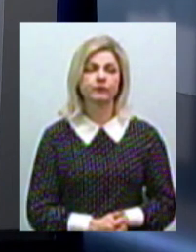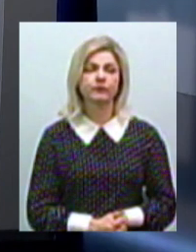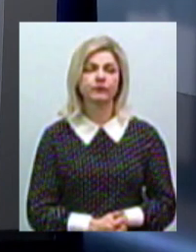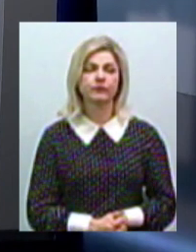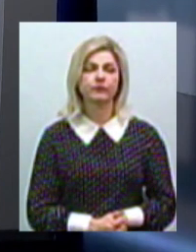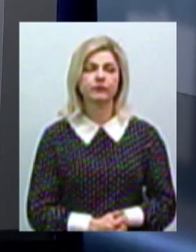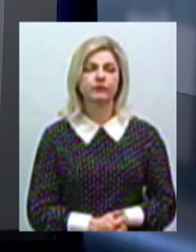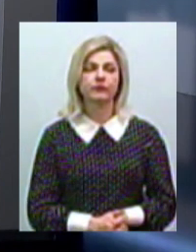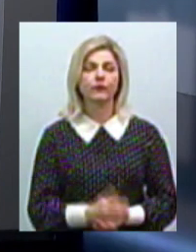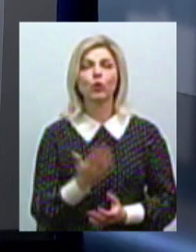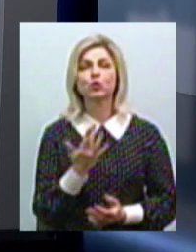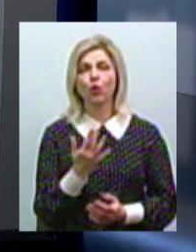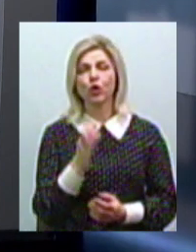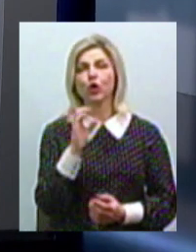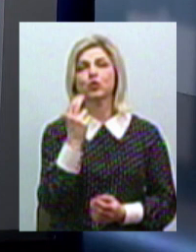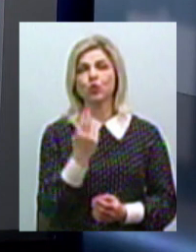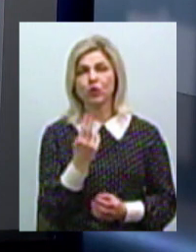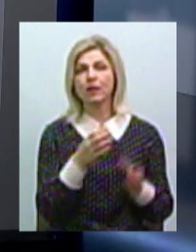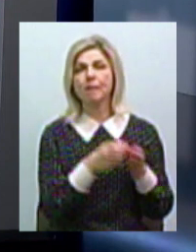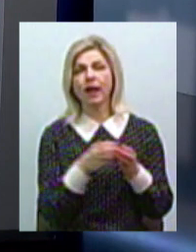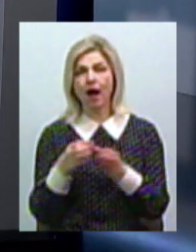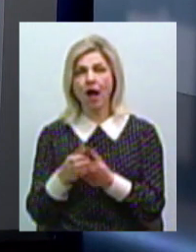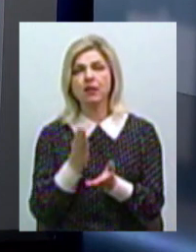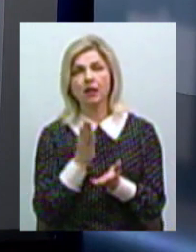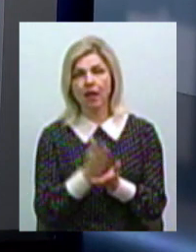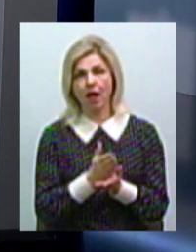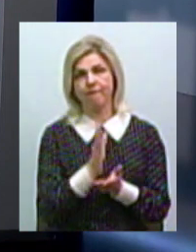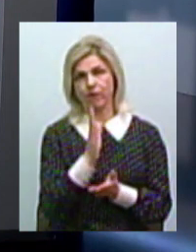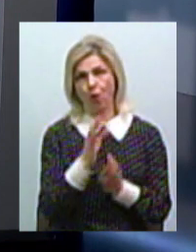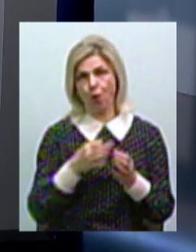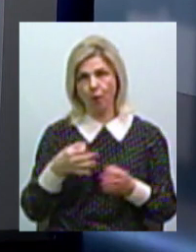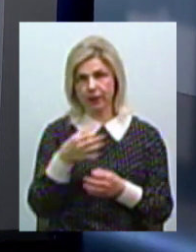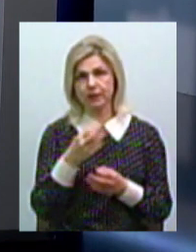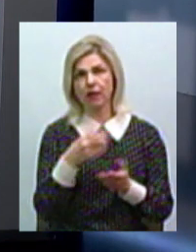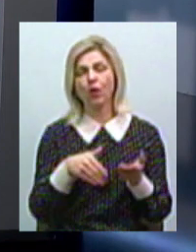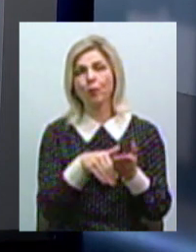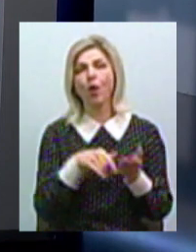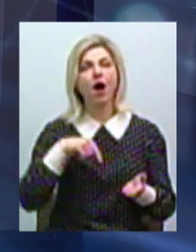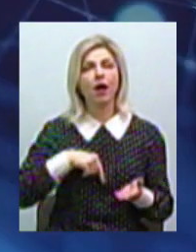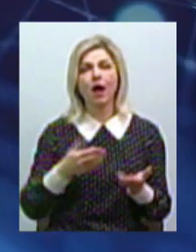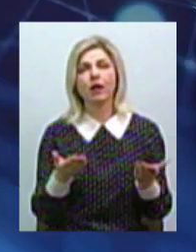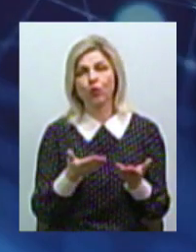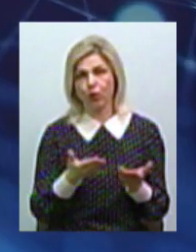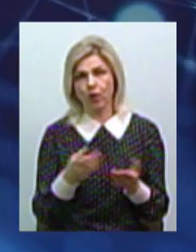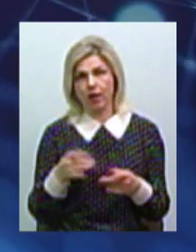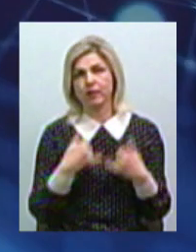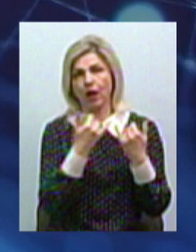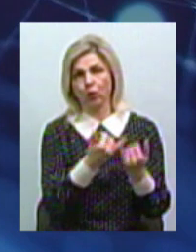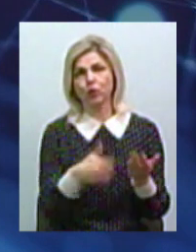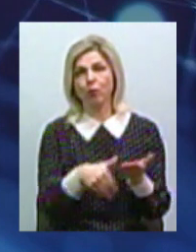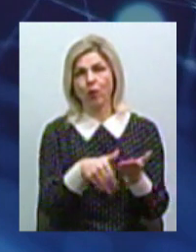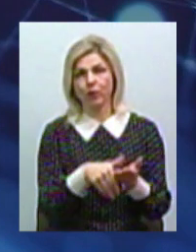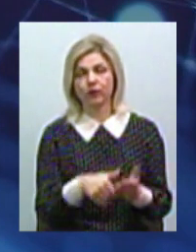мобільних соціально-психологічних бригад існує в Миколаївській області і допомогу якого характеру вони надають